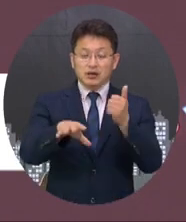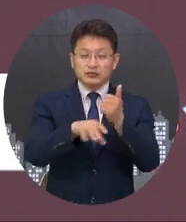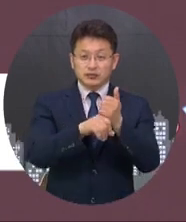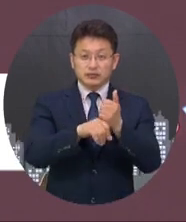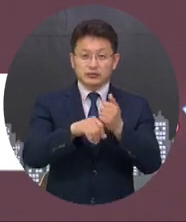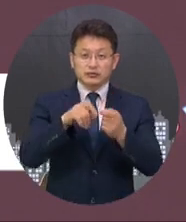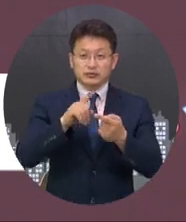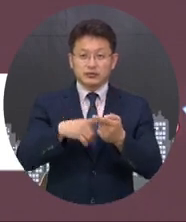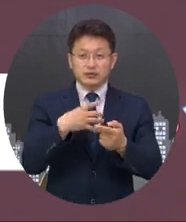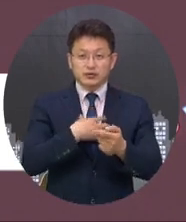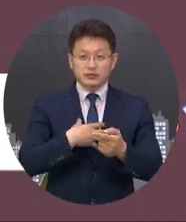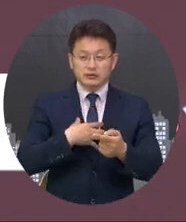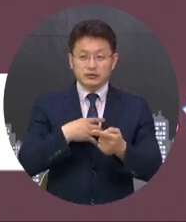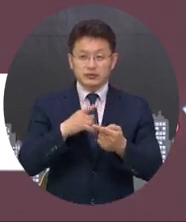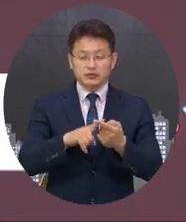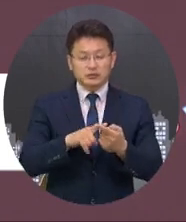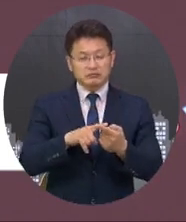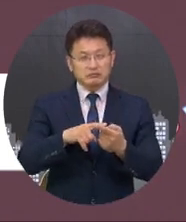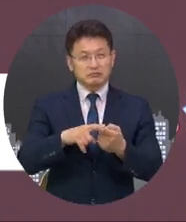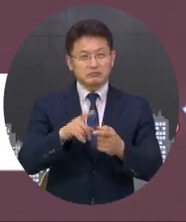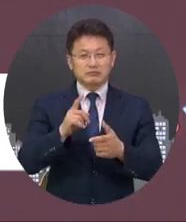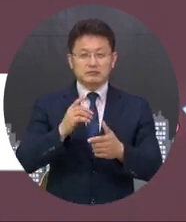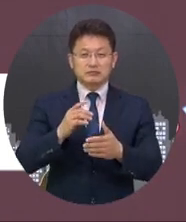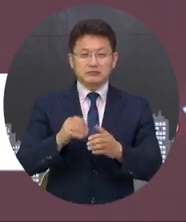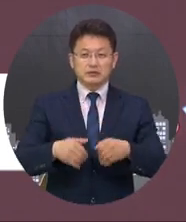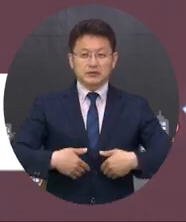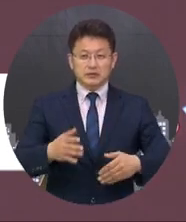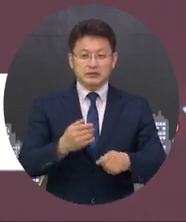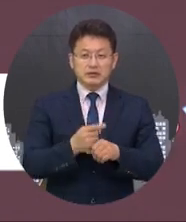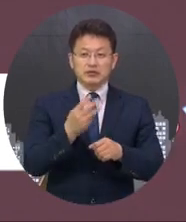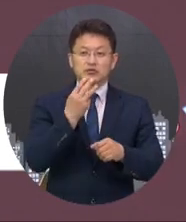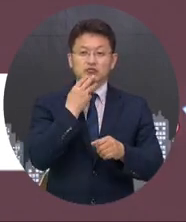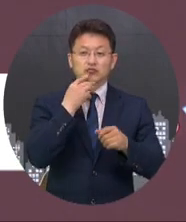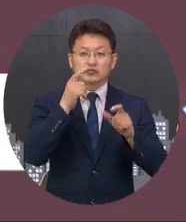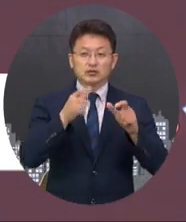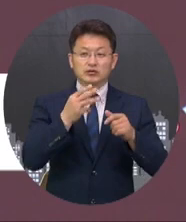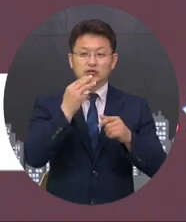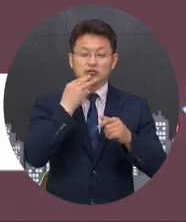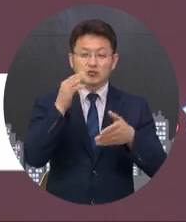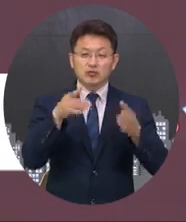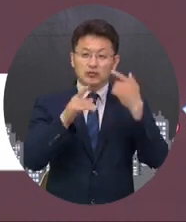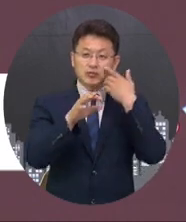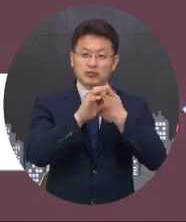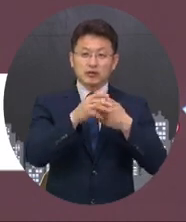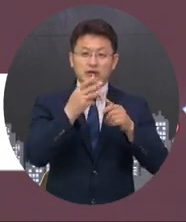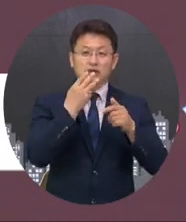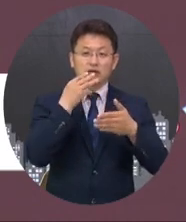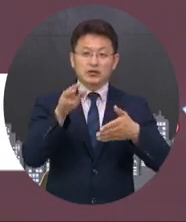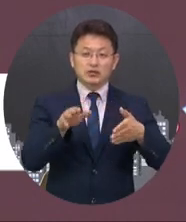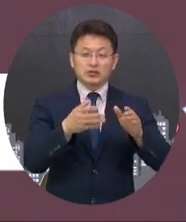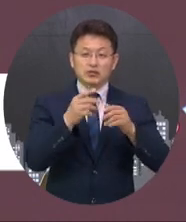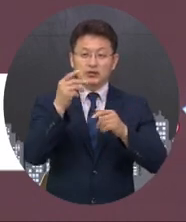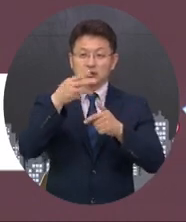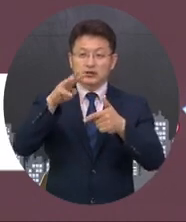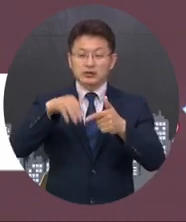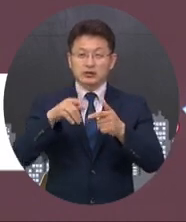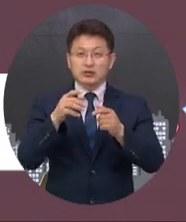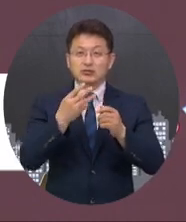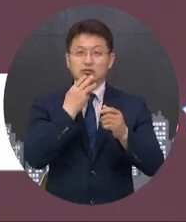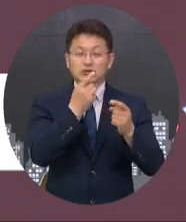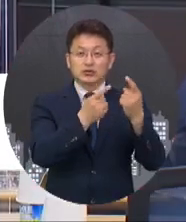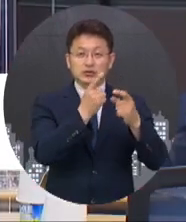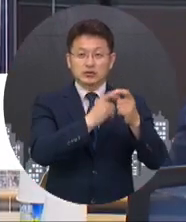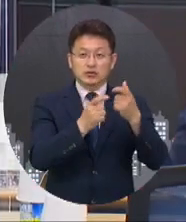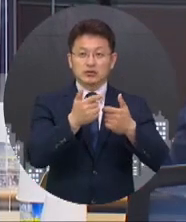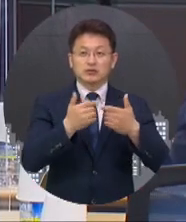우려는 저는 뭐 그건 기우다. 수도권과 서울을 봐라. 오히려 경기도와 인천이 서울을 통해서 훨씬 성장하지